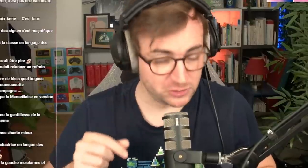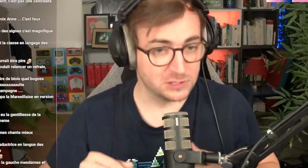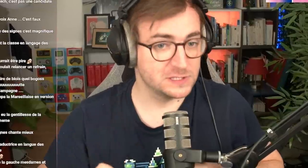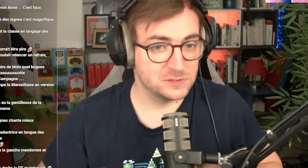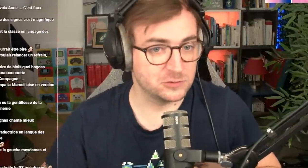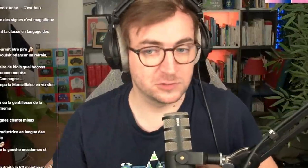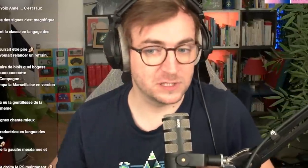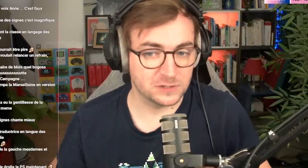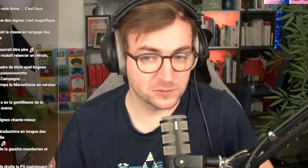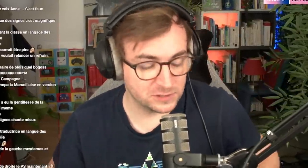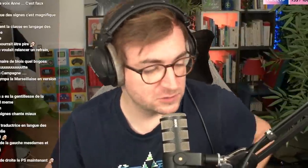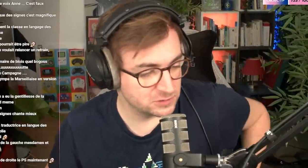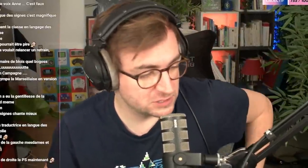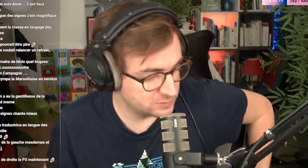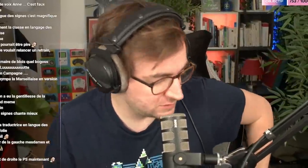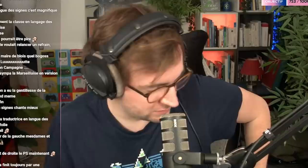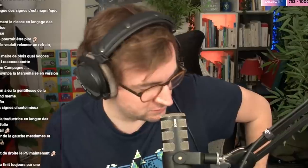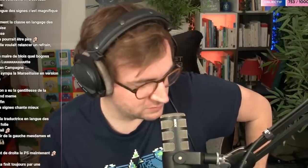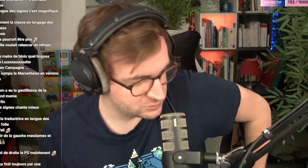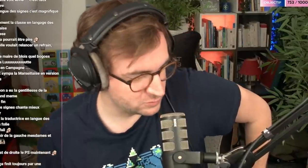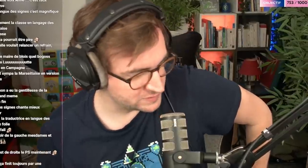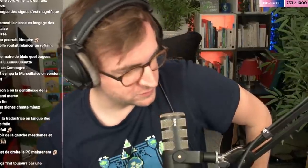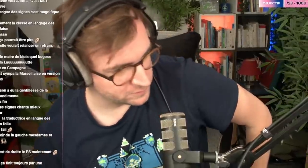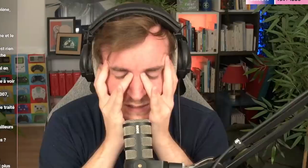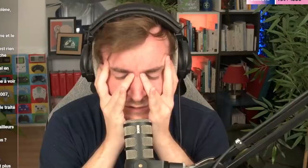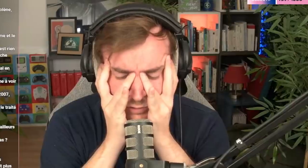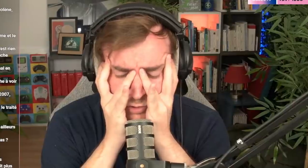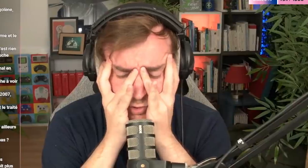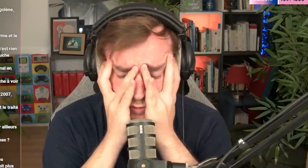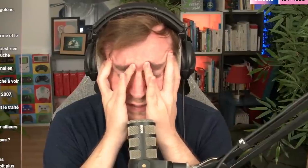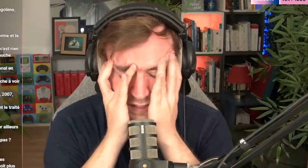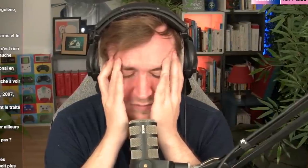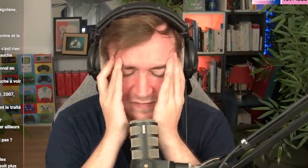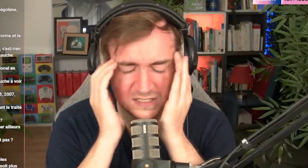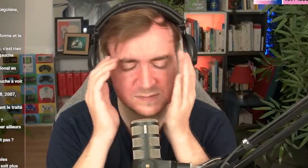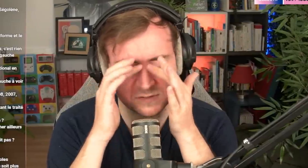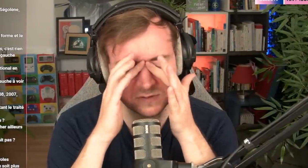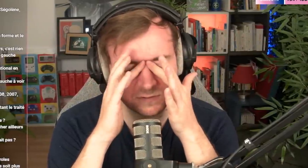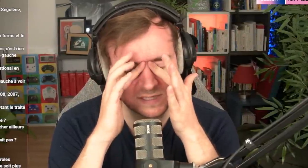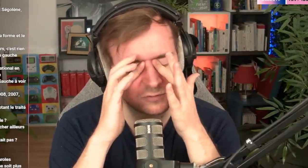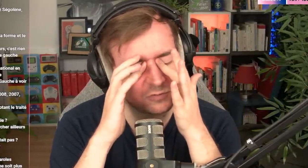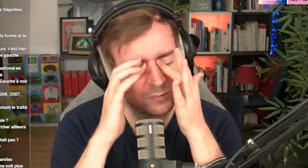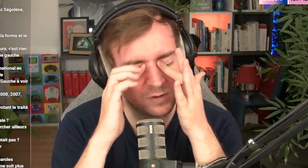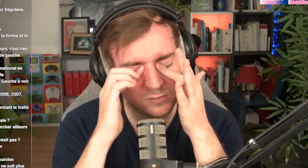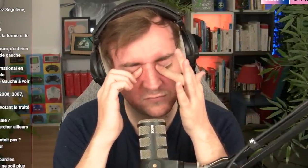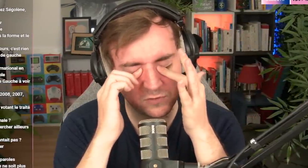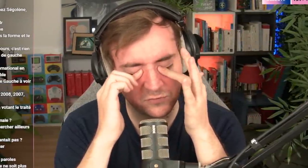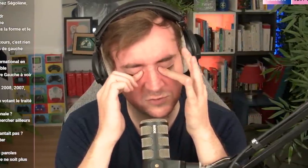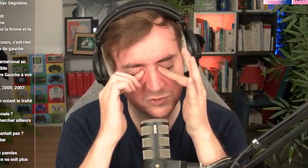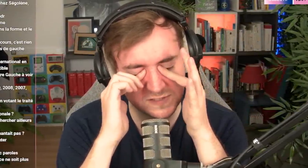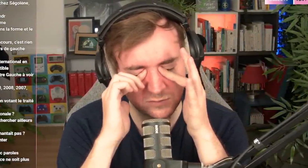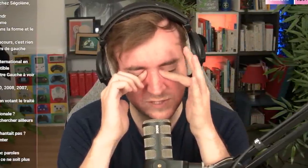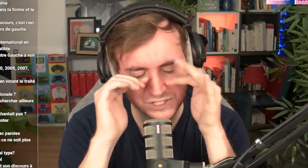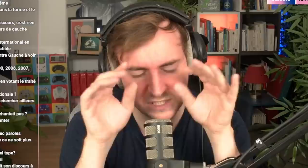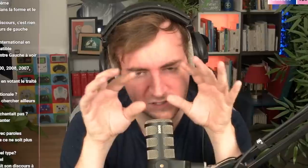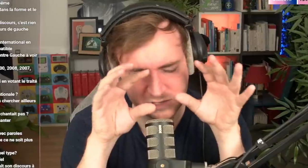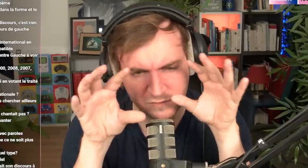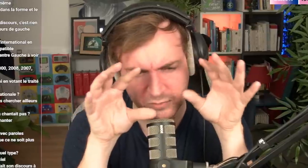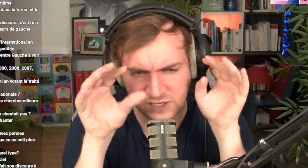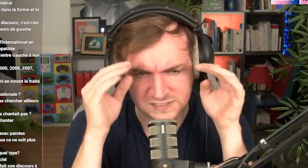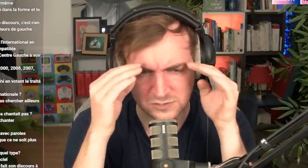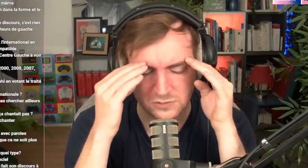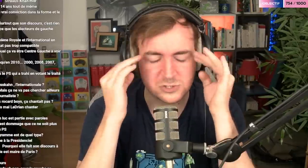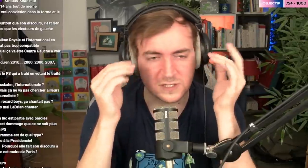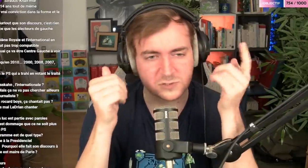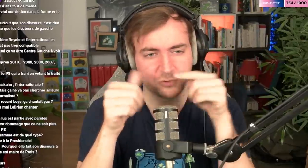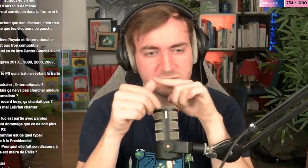Bon, c'est chiant, hein, les discours de déclaration de candidature, il n'y a jamais rien d'absolument passionnant. Il y a des trucs que je retiens qui m'intéressent parce que c'est un truc qu'on va probablement voir au fur et à mesure de sa campagne. J'ai hâte de voir